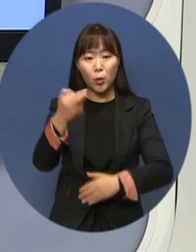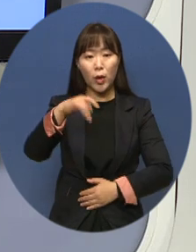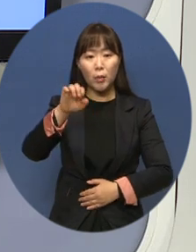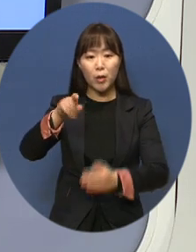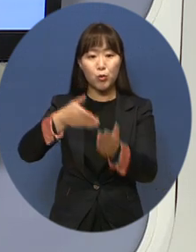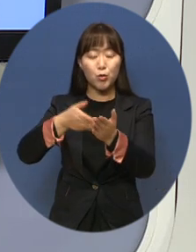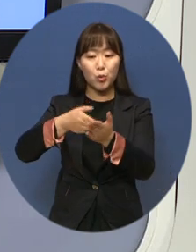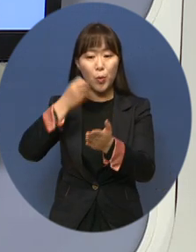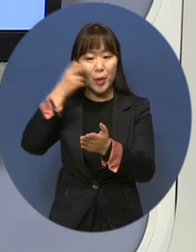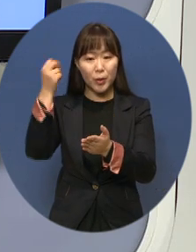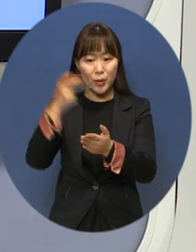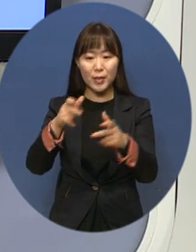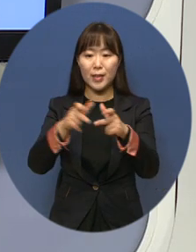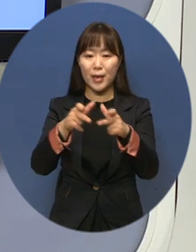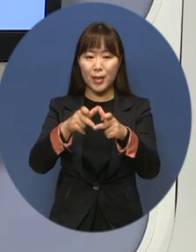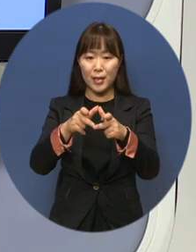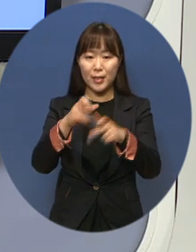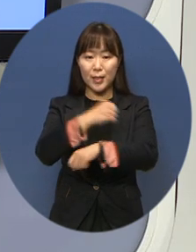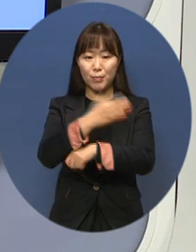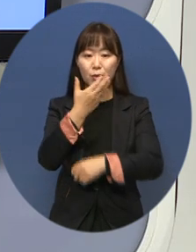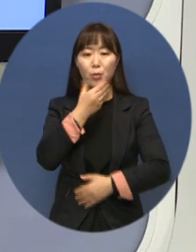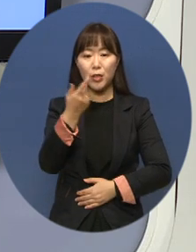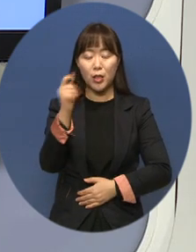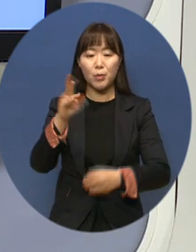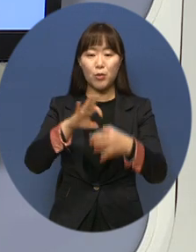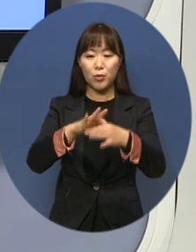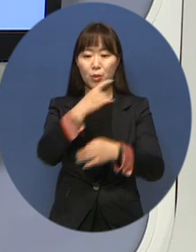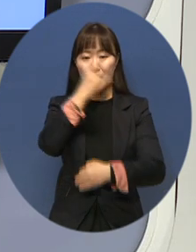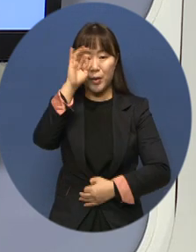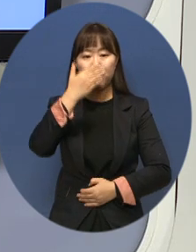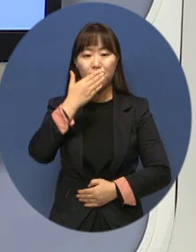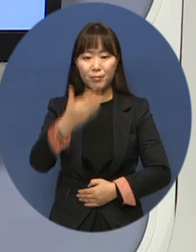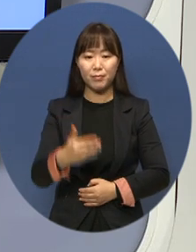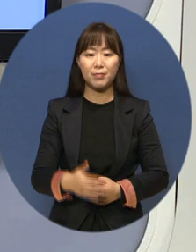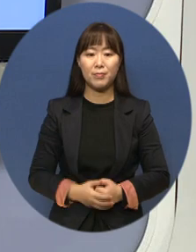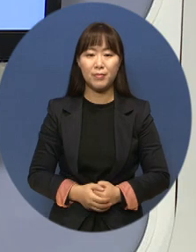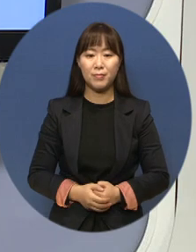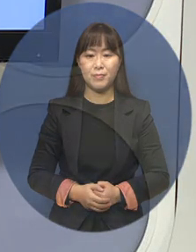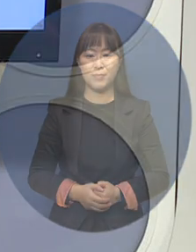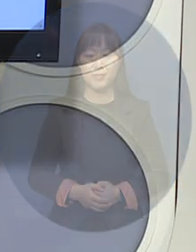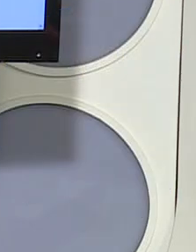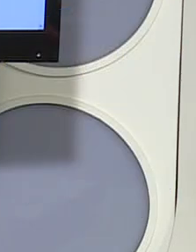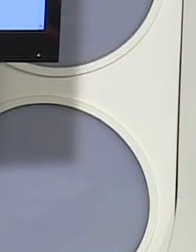사항은 웰피어 뉴스 홈페이지와 장애인신문, 복지TV 뉴스를 통해 확인할 수 있습니다.